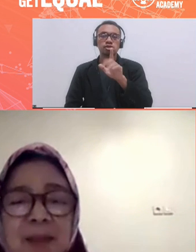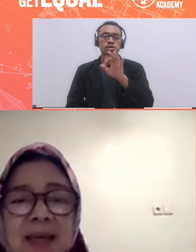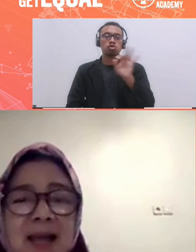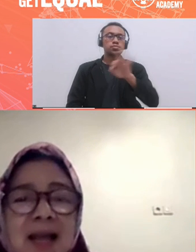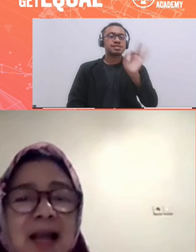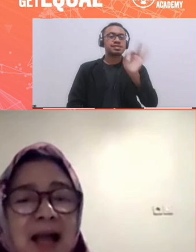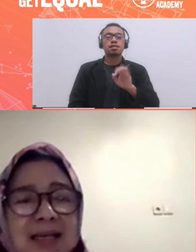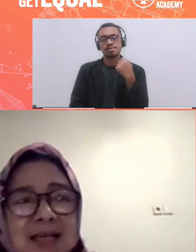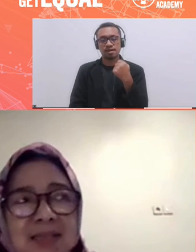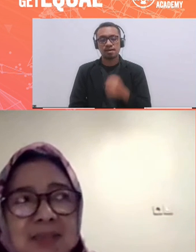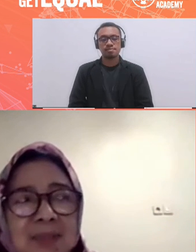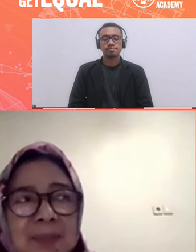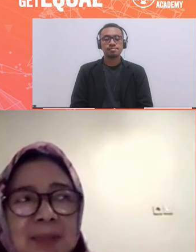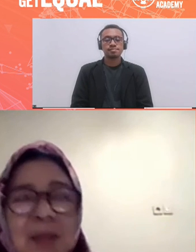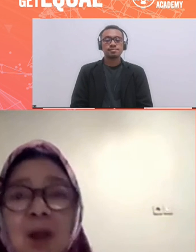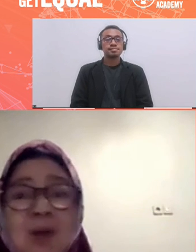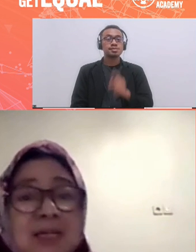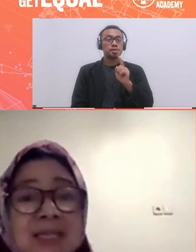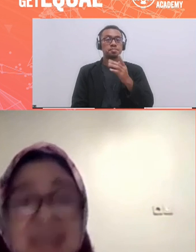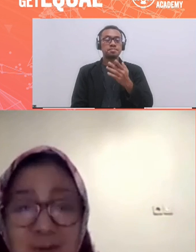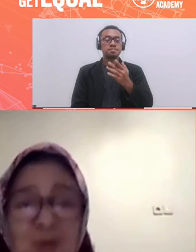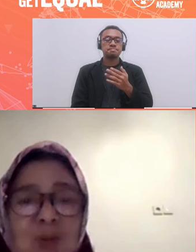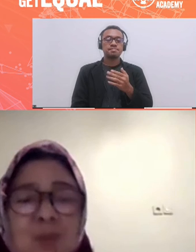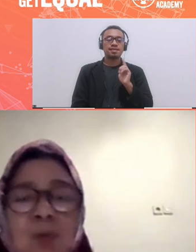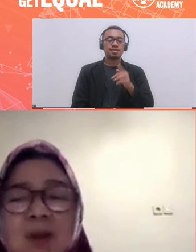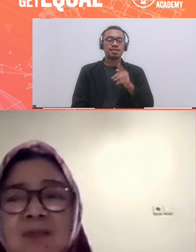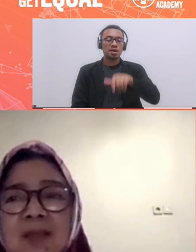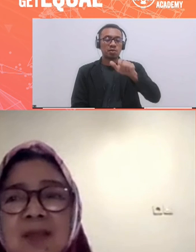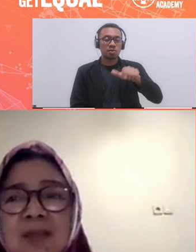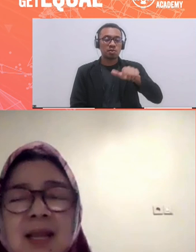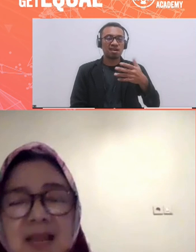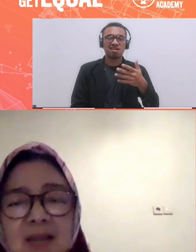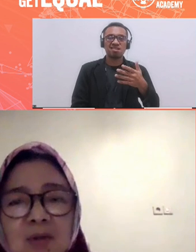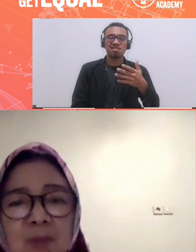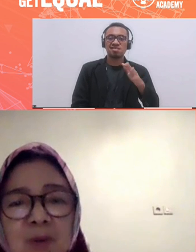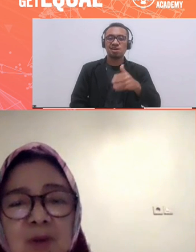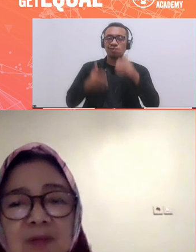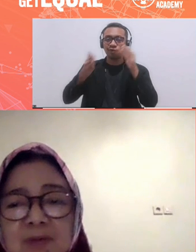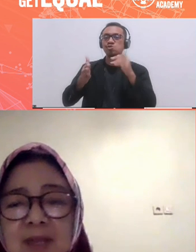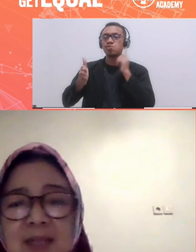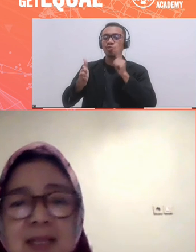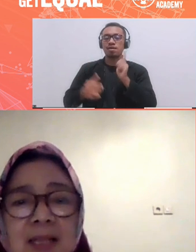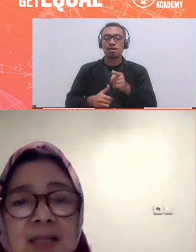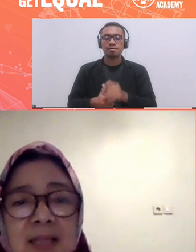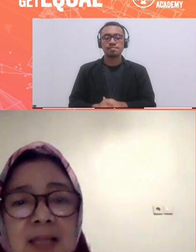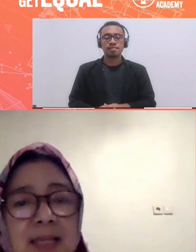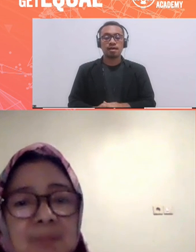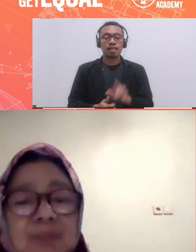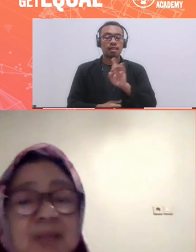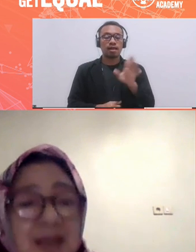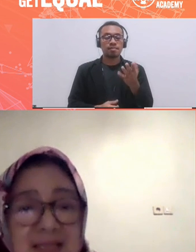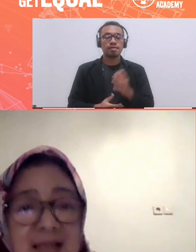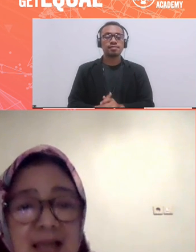memang ada semacam apa ya, ada audiens sendiri untuk konten pornografi. Nah, selain konten pornografi juga kita terkait dengan